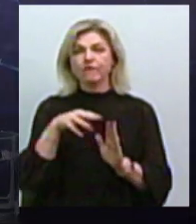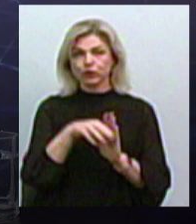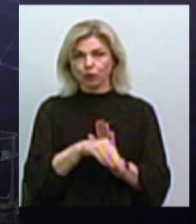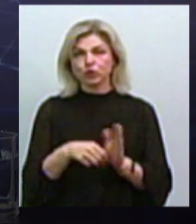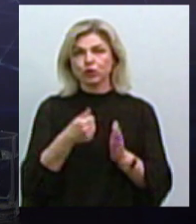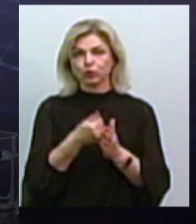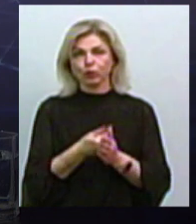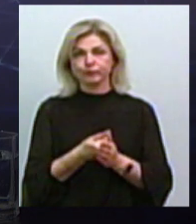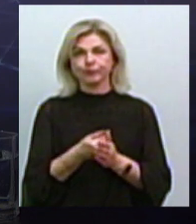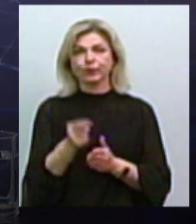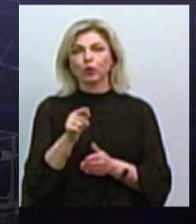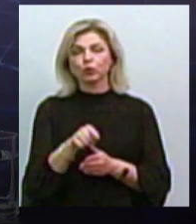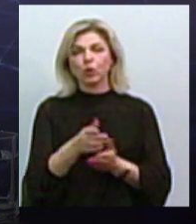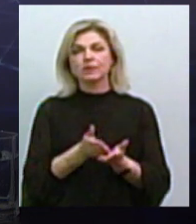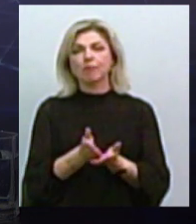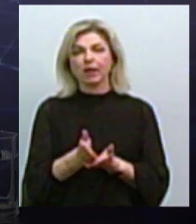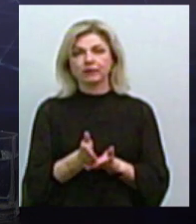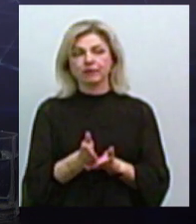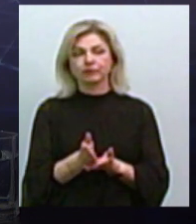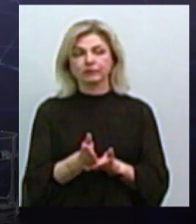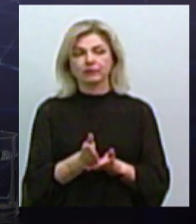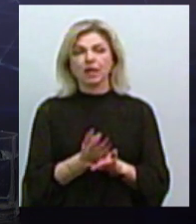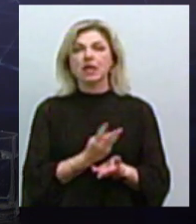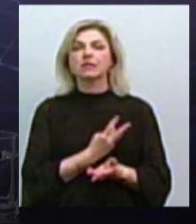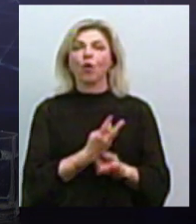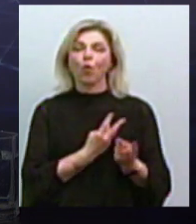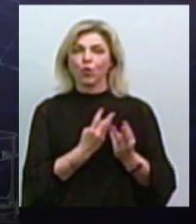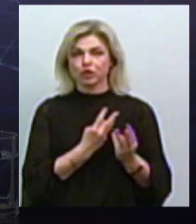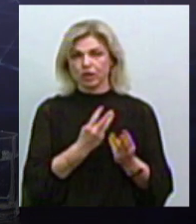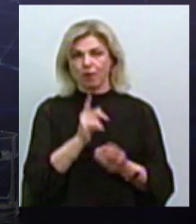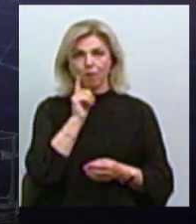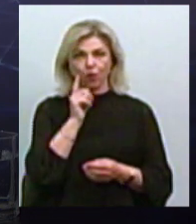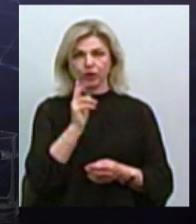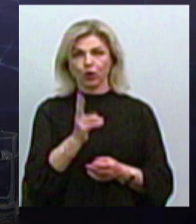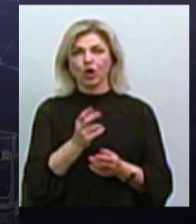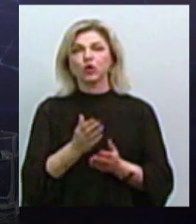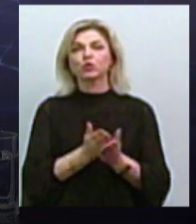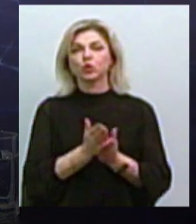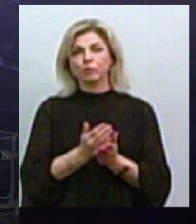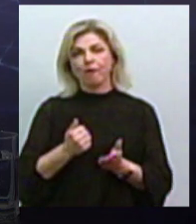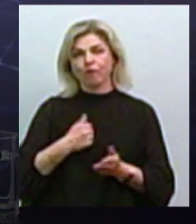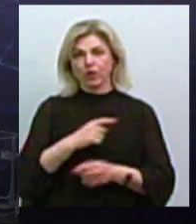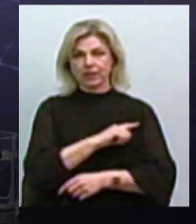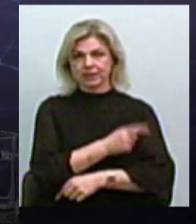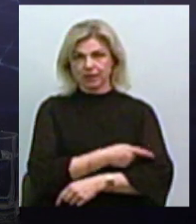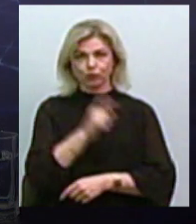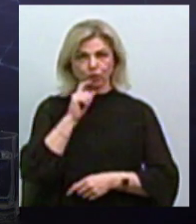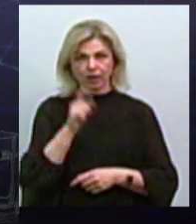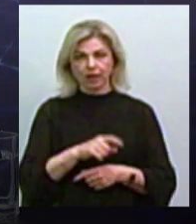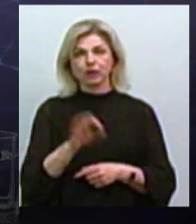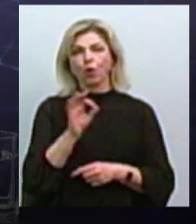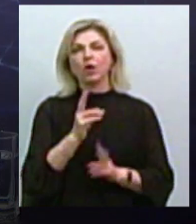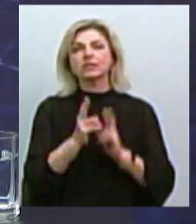до того спектру, а саме заохочення молоді до служби в Збройних силах України, саме до